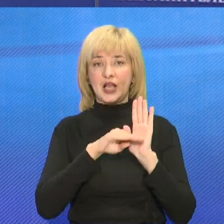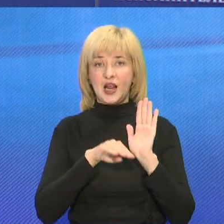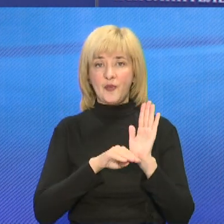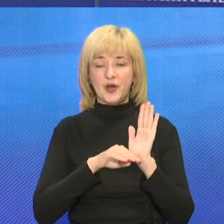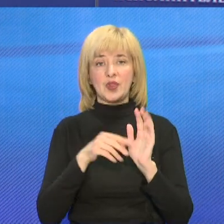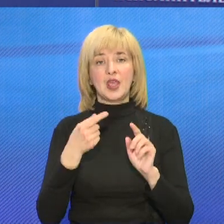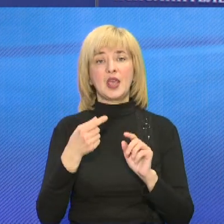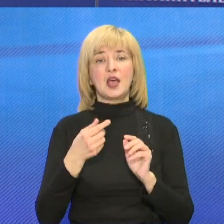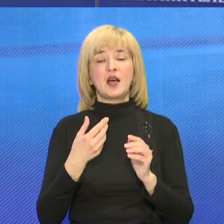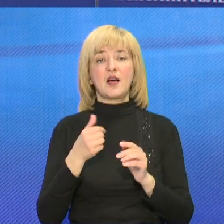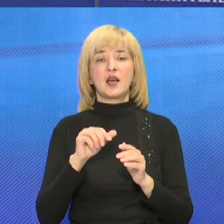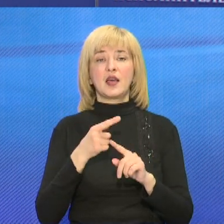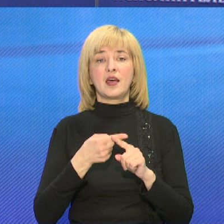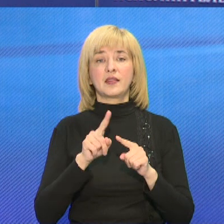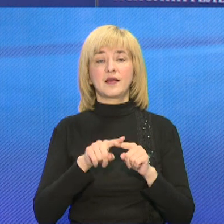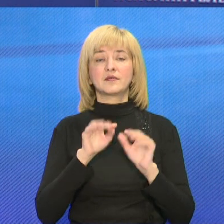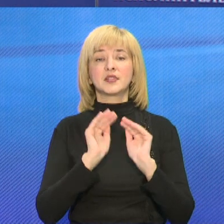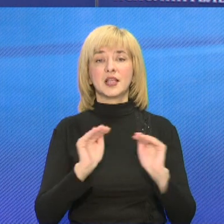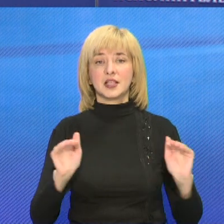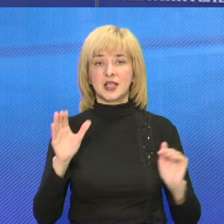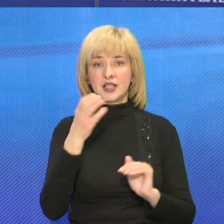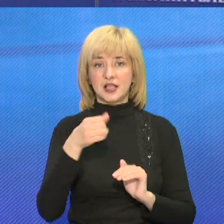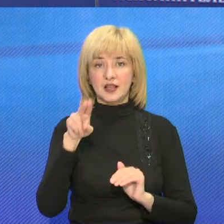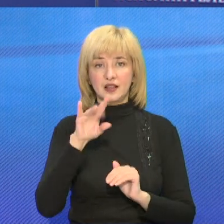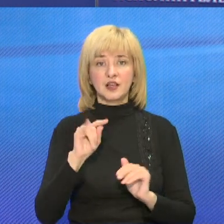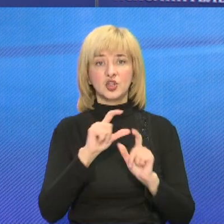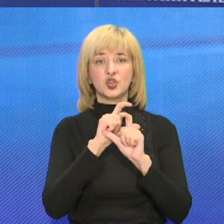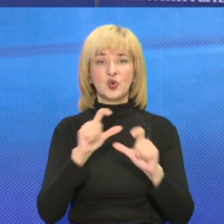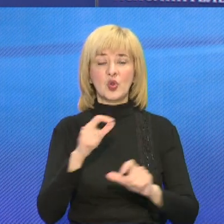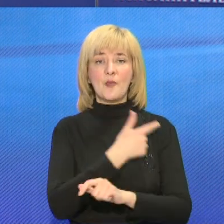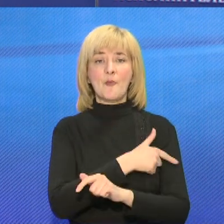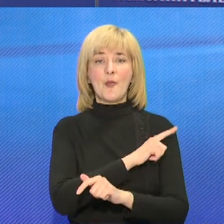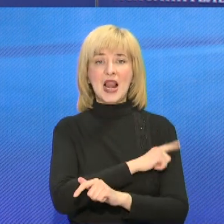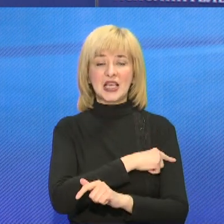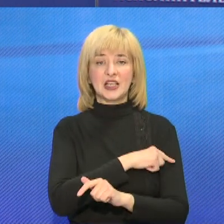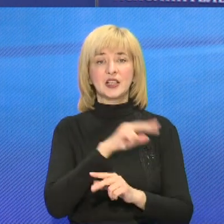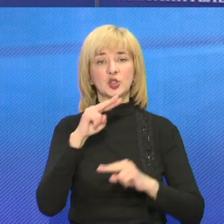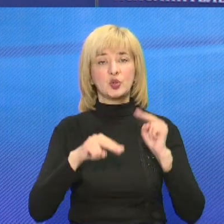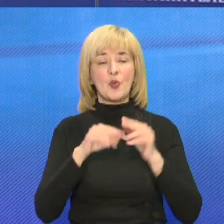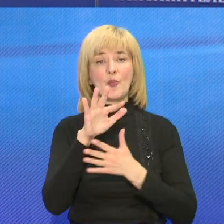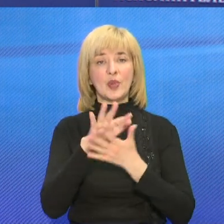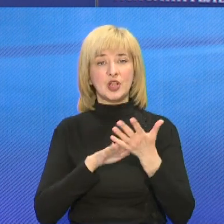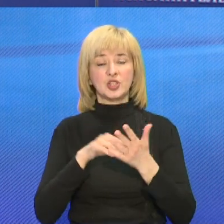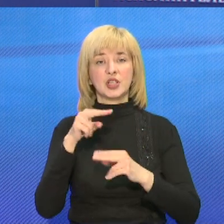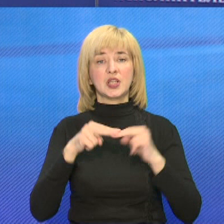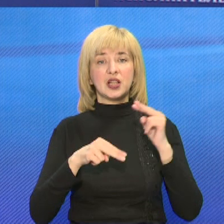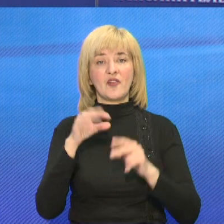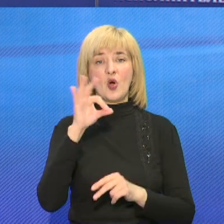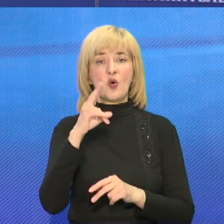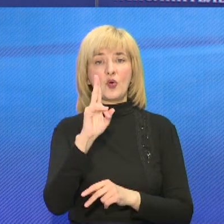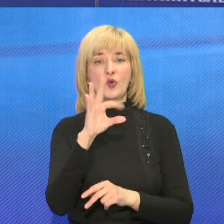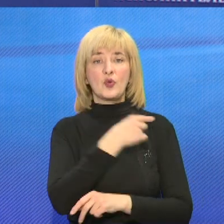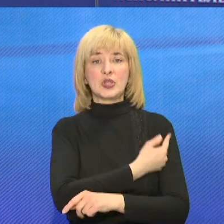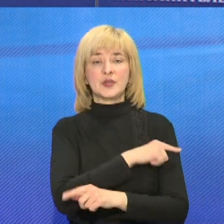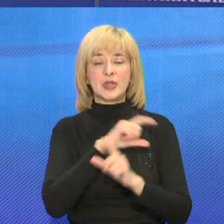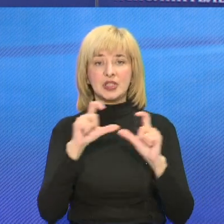Это детские сады, школы, поликлиника строятся, продолжается строительство и онкодиспансера. Но плюс увеличено